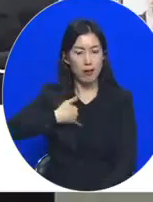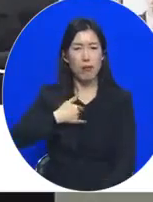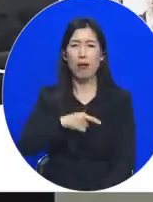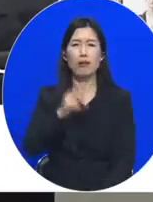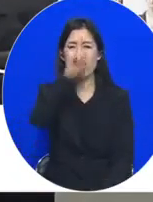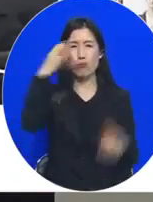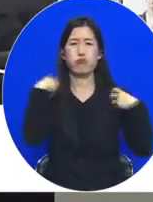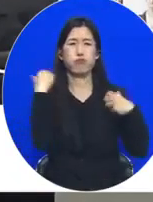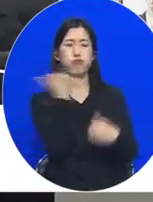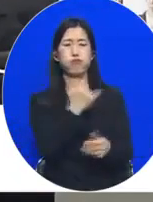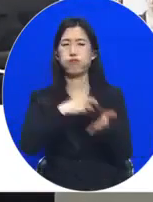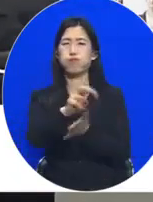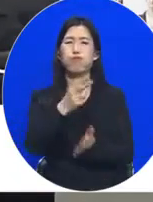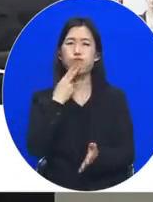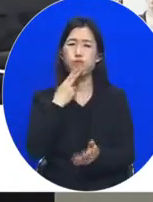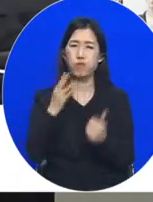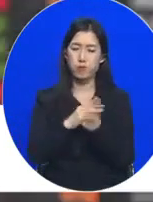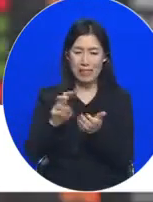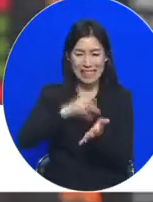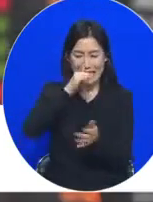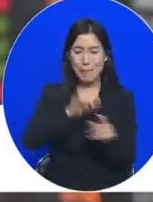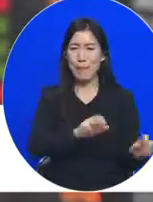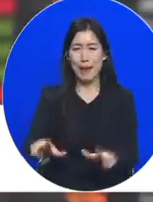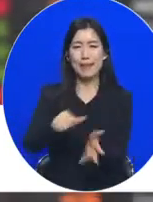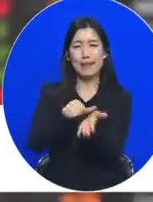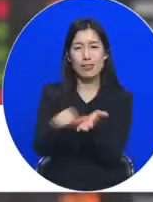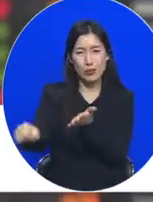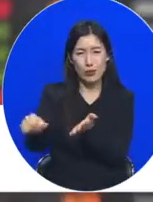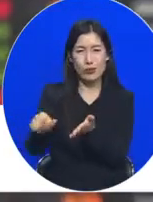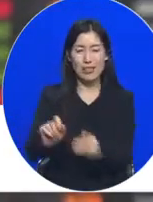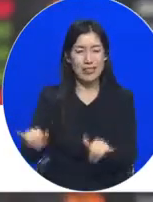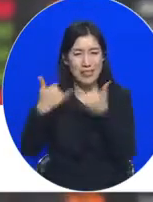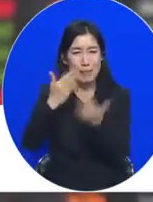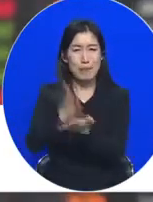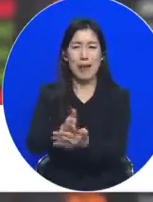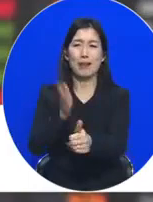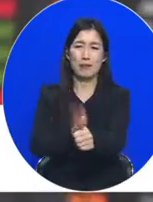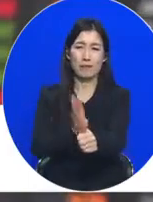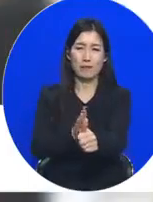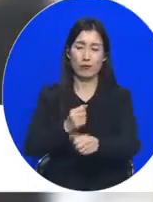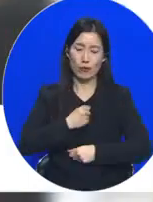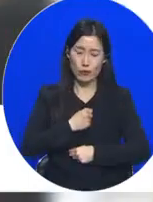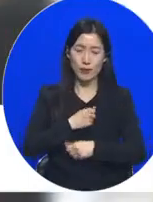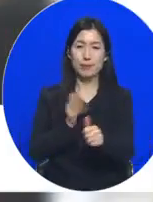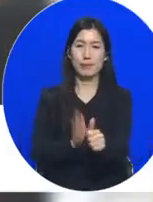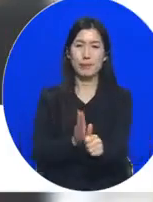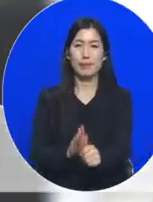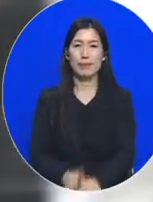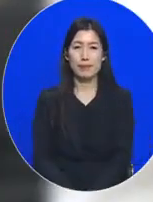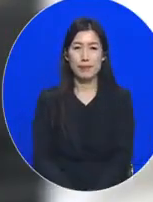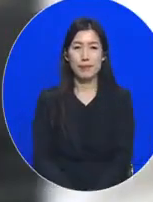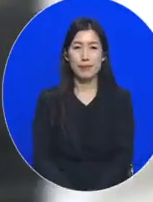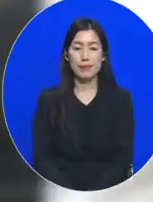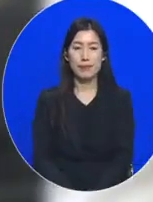않았다며 관련 문자를 즉시 삭제하고 가급적 통화도 하지 않는 것이 좋다고 강조했습니다